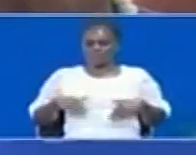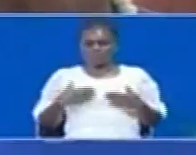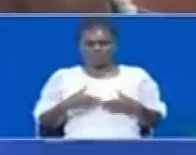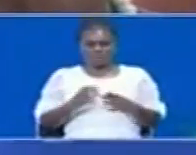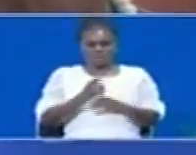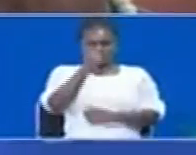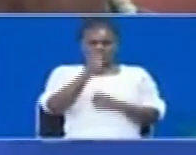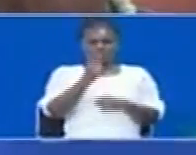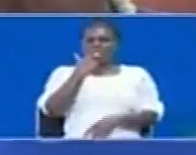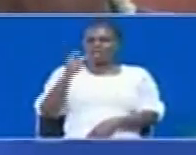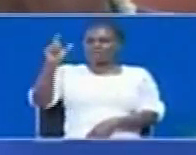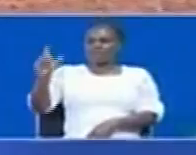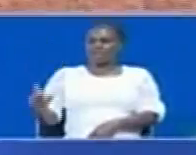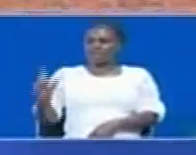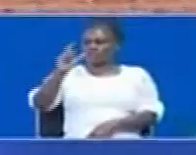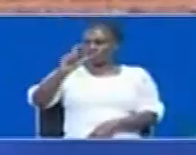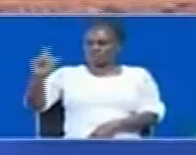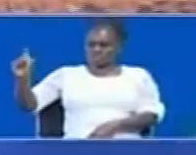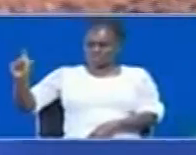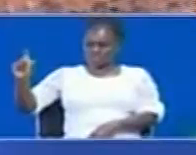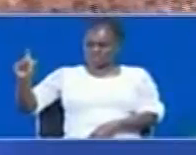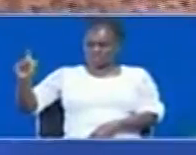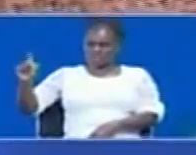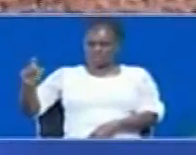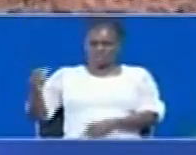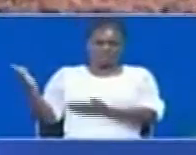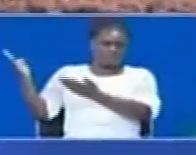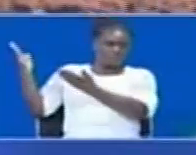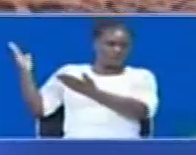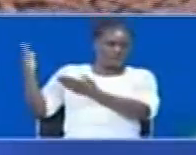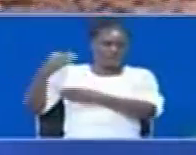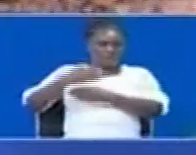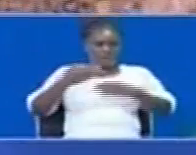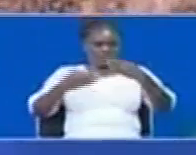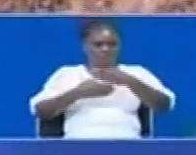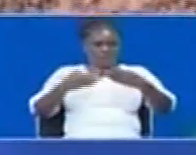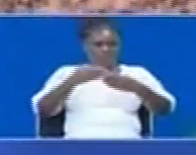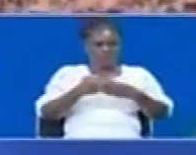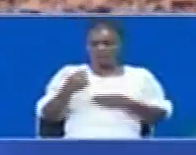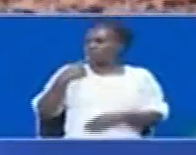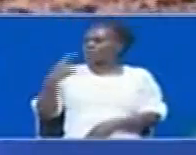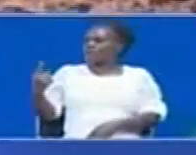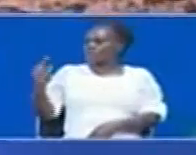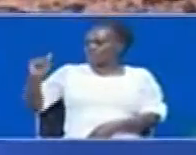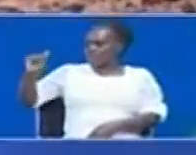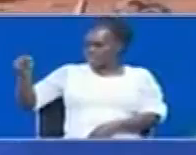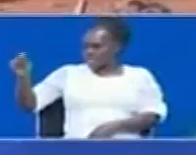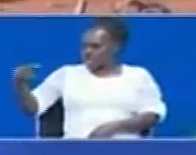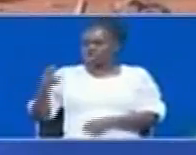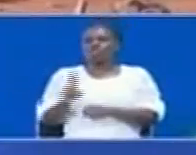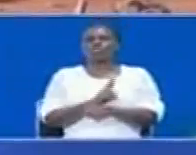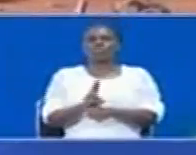mwavuli wa shirika la Msalaba Mwekundu. Bwawa hili likajengwa kutumia shilingi milioni 100 za fedha hizo.